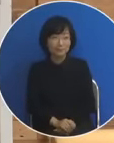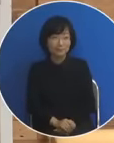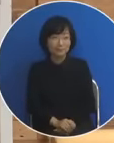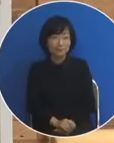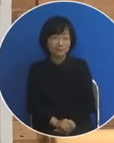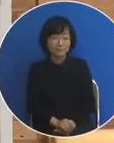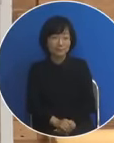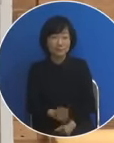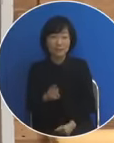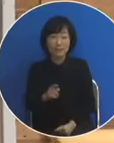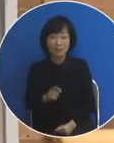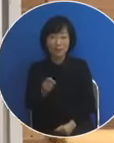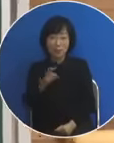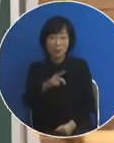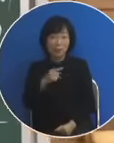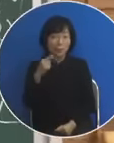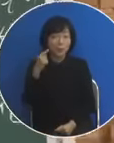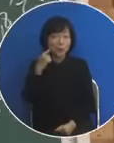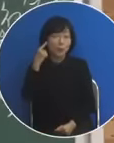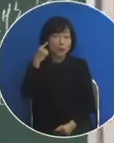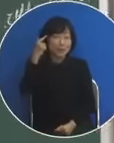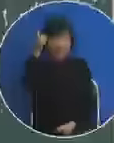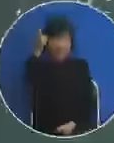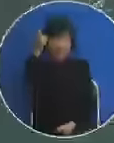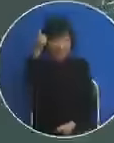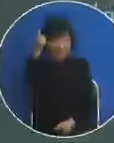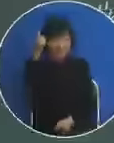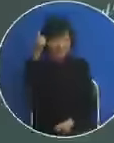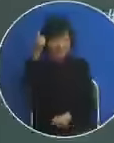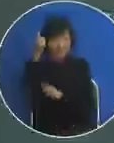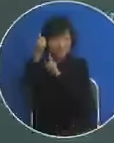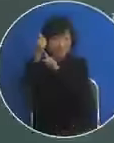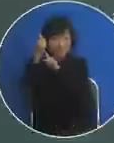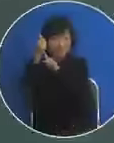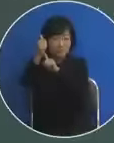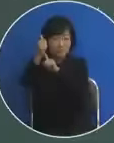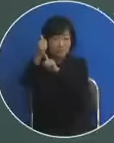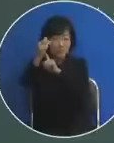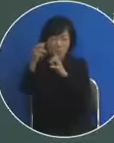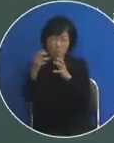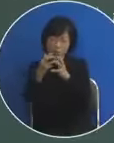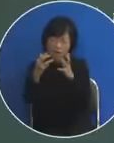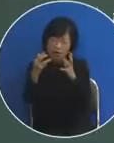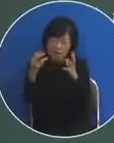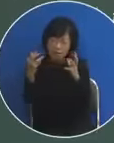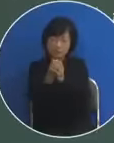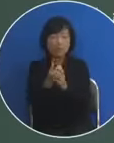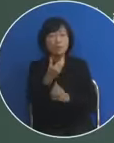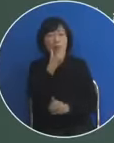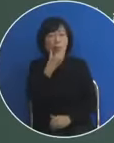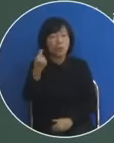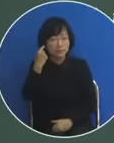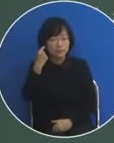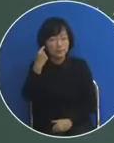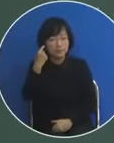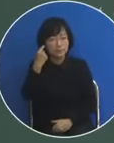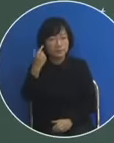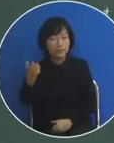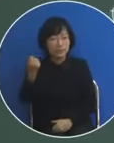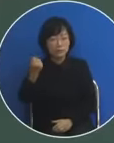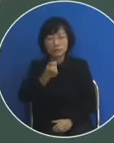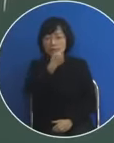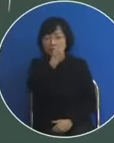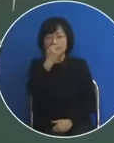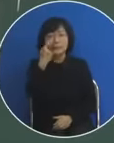특히 우리 교역자들요. Especially our pastors. 완전 복음의 증인 되길 바랍니다. Become witnesses of this complete